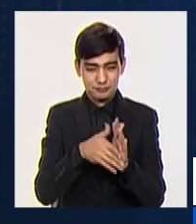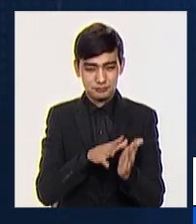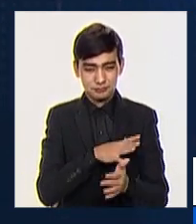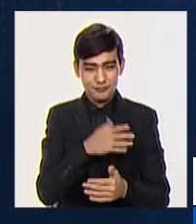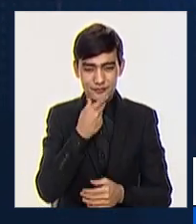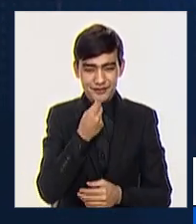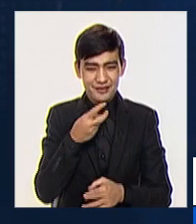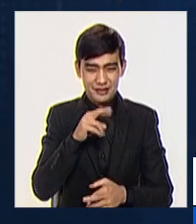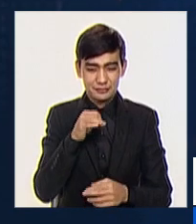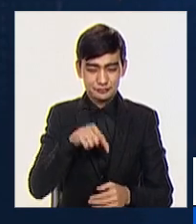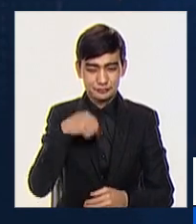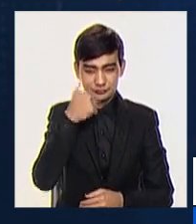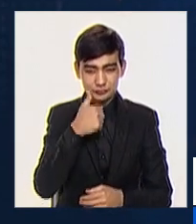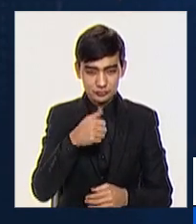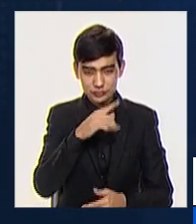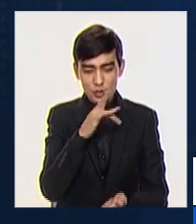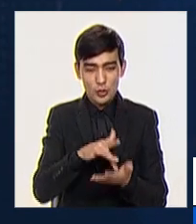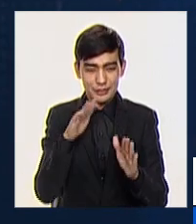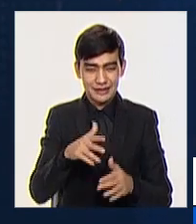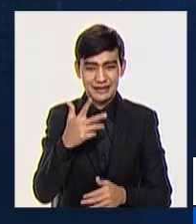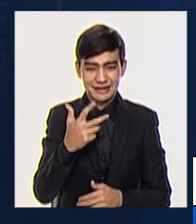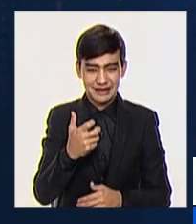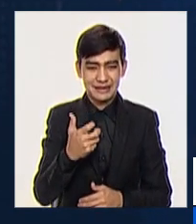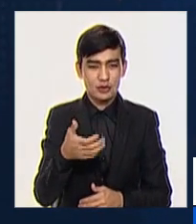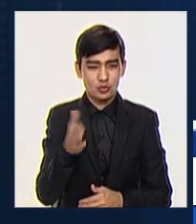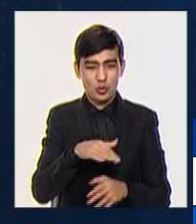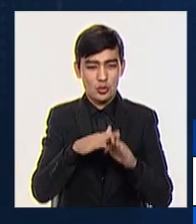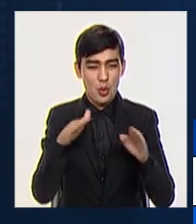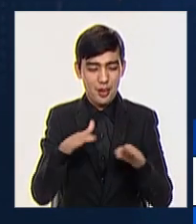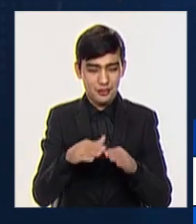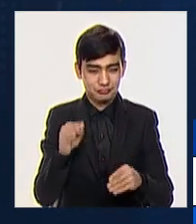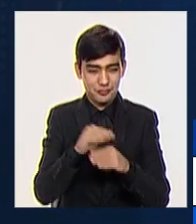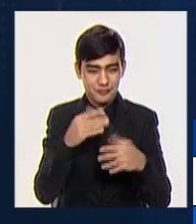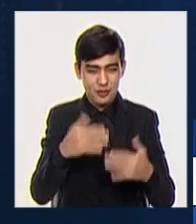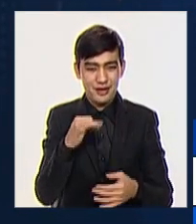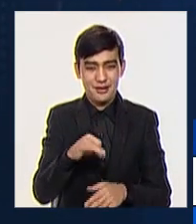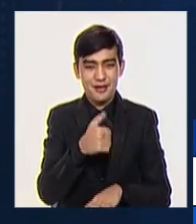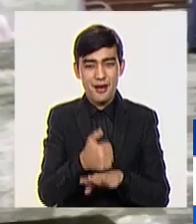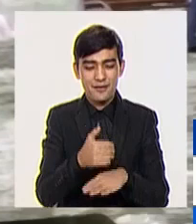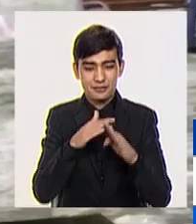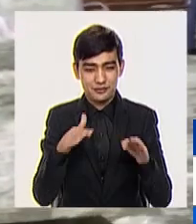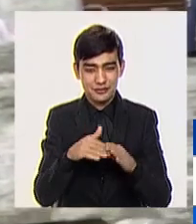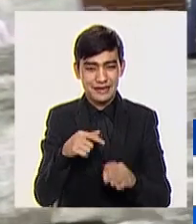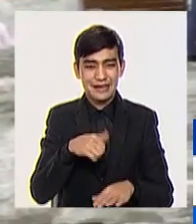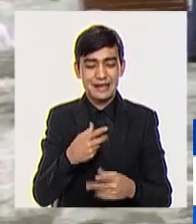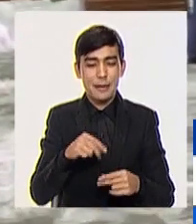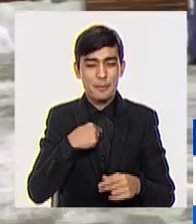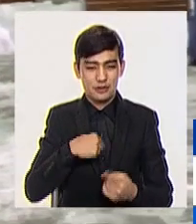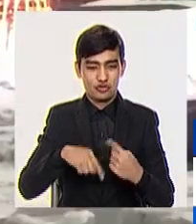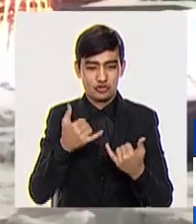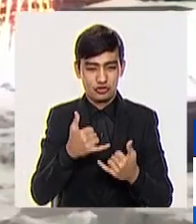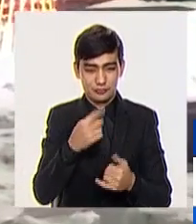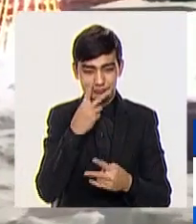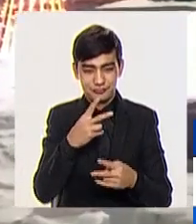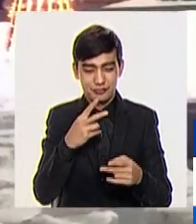В этом году по городу установили 30 елок, а за установкой самой главной, где мы сейчас находимся, в